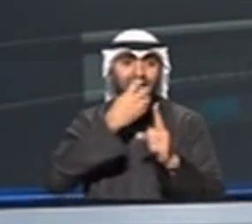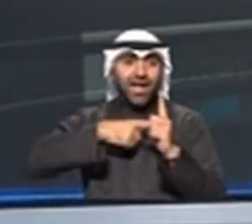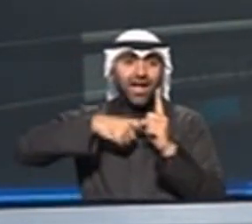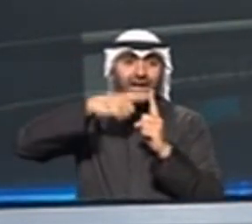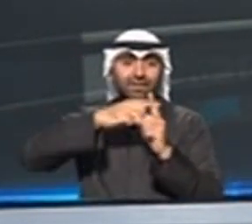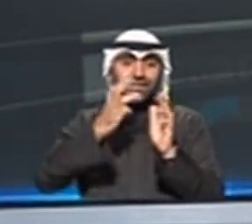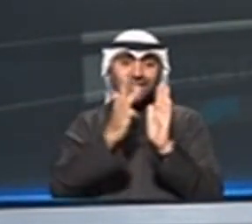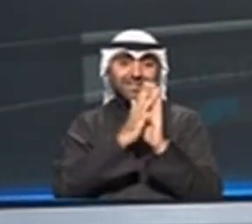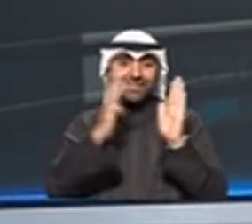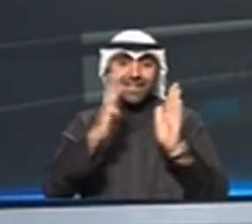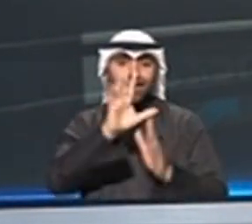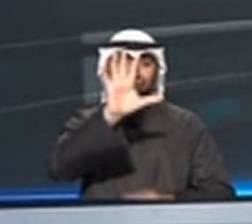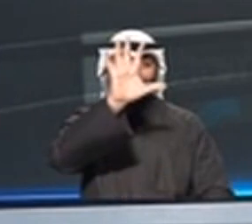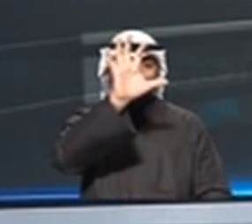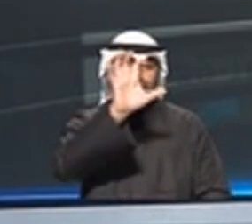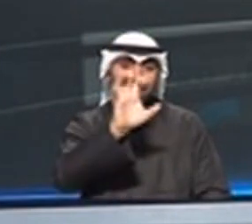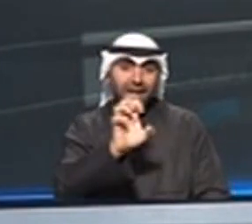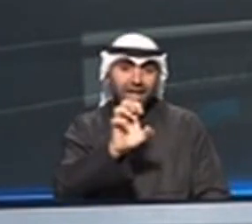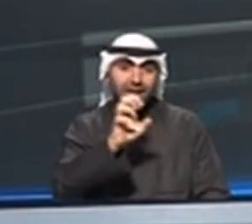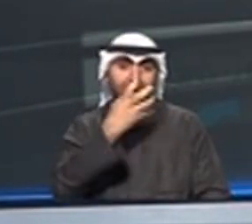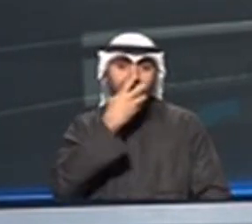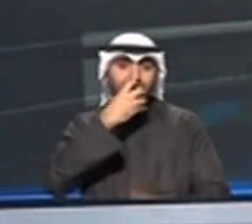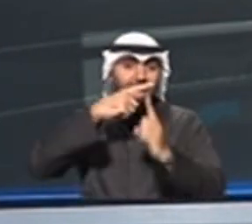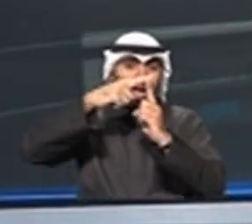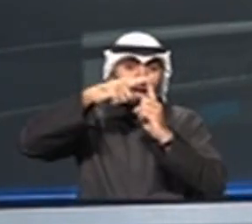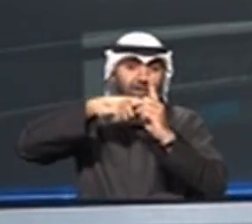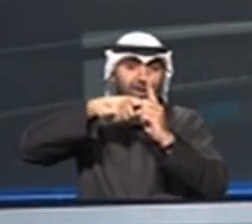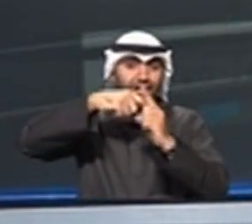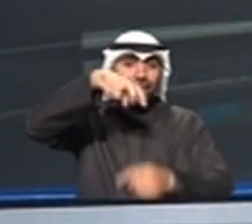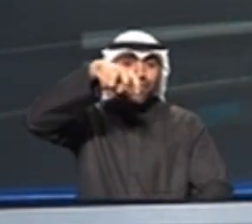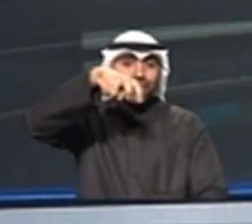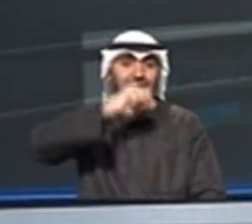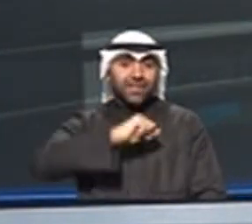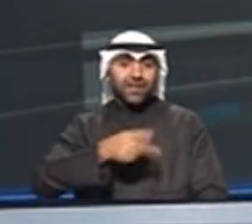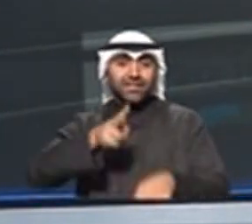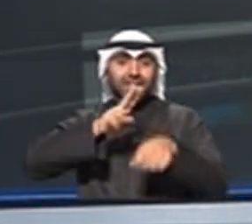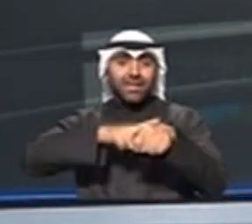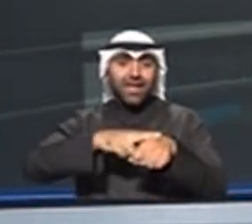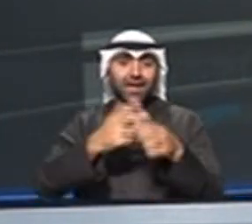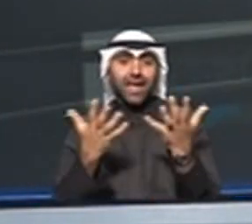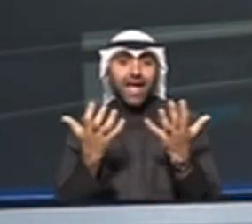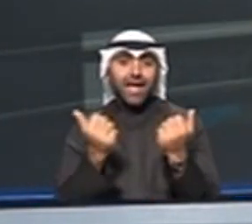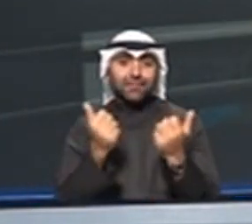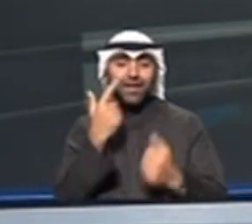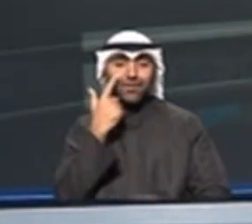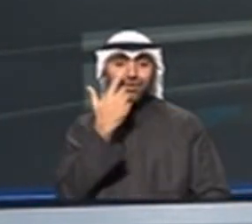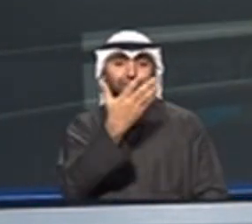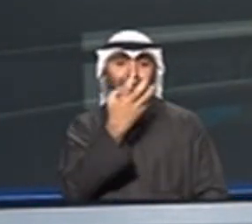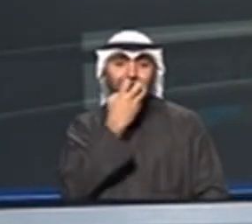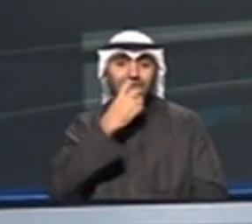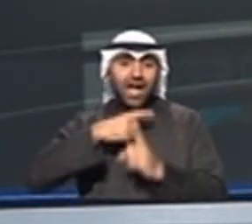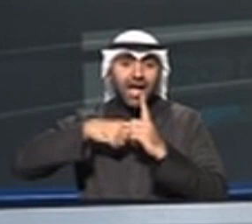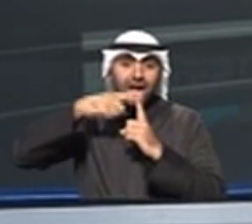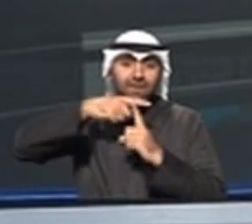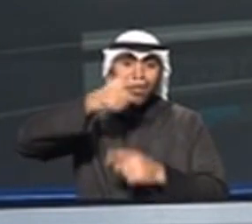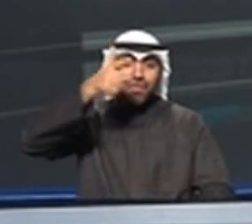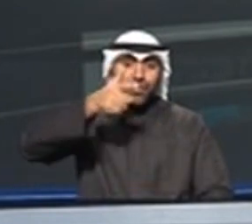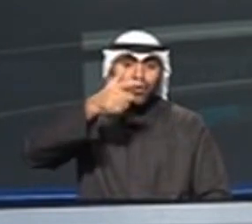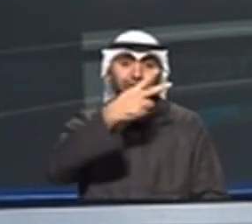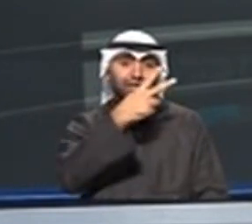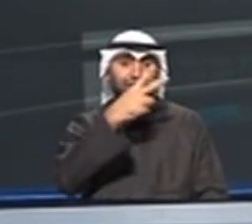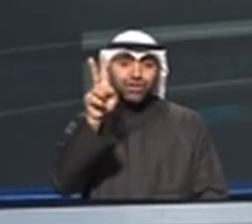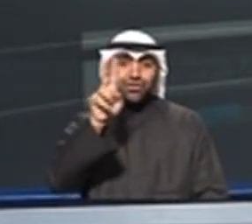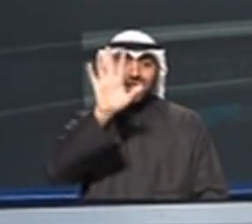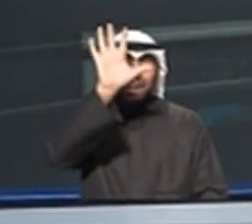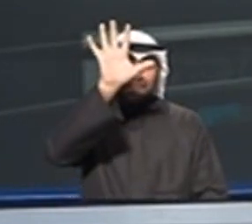المعدلات، من حيث سرعة الرياح من 6 إلى 26 شمالي غربي إلى متقلب الاتجاه، والعظمى 20 والصغرى 10 درجات مئوية، وعبور السحب